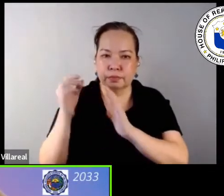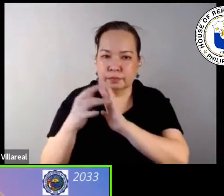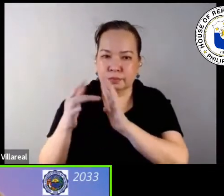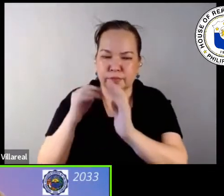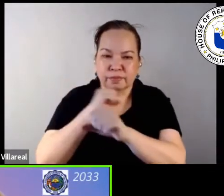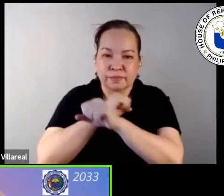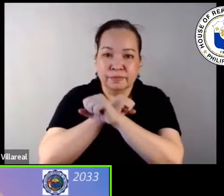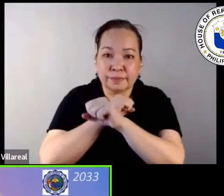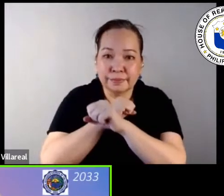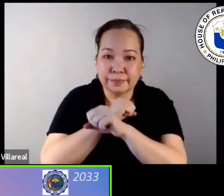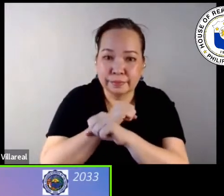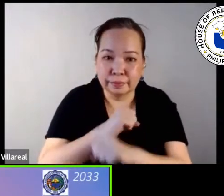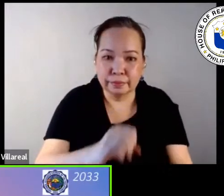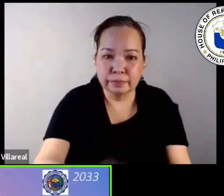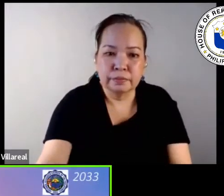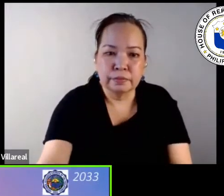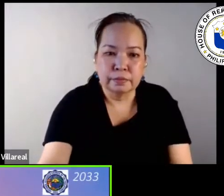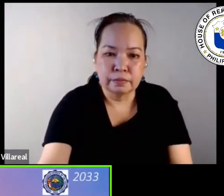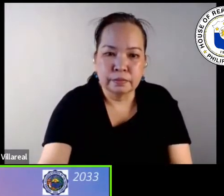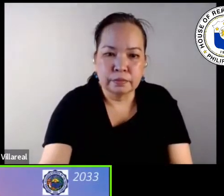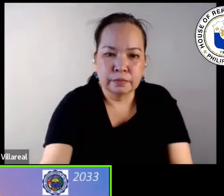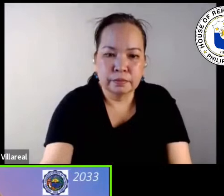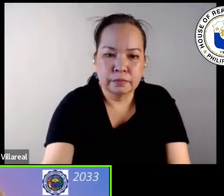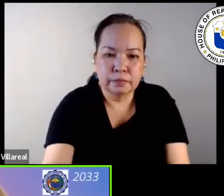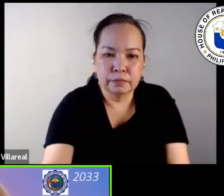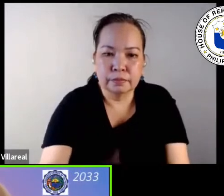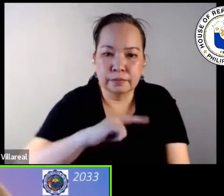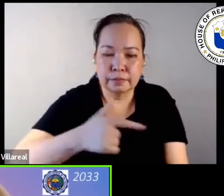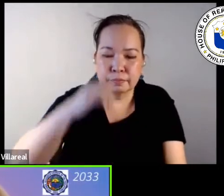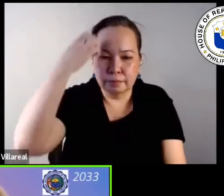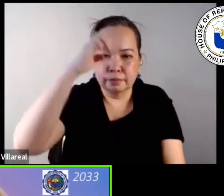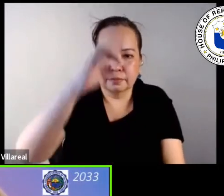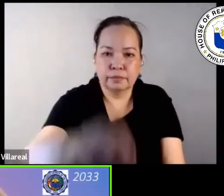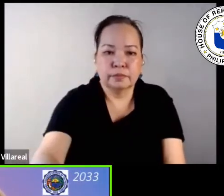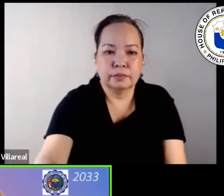elementary school. Ang finding nila, sa private schools,